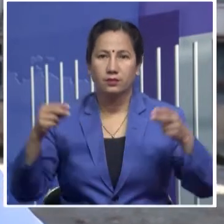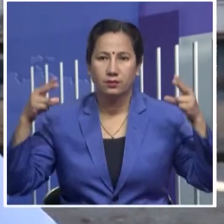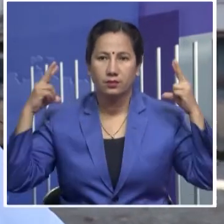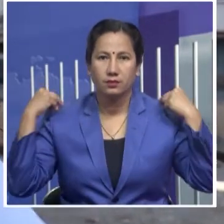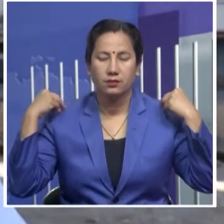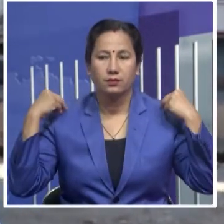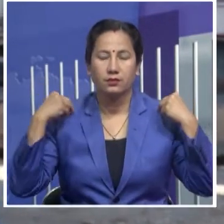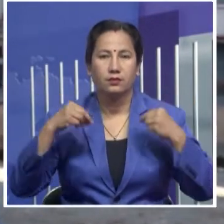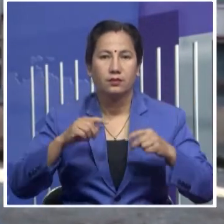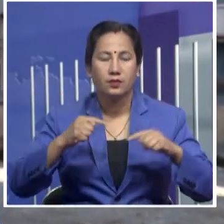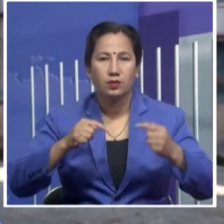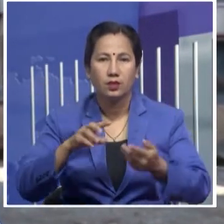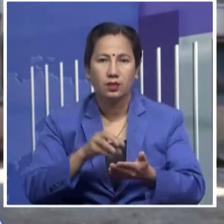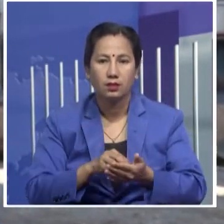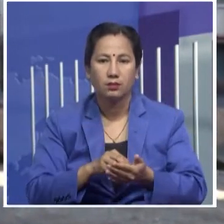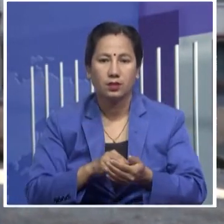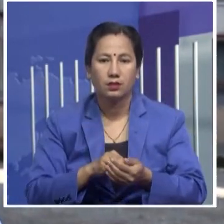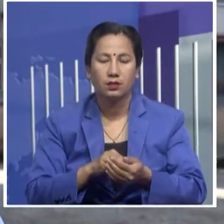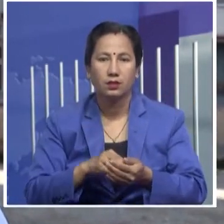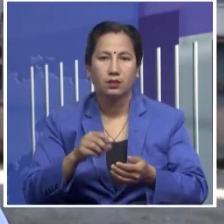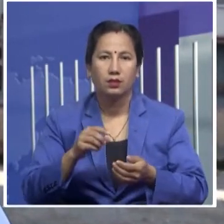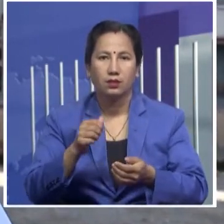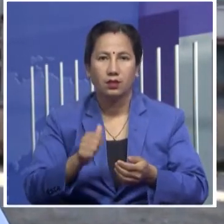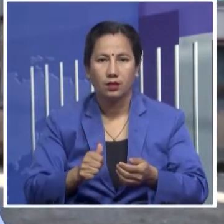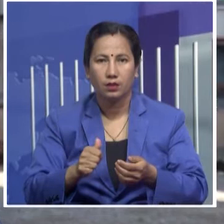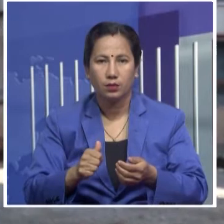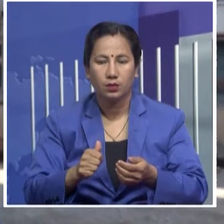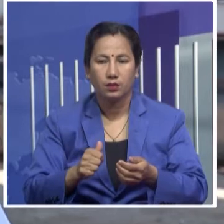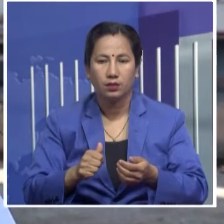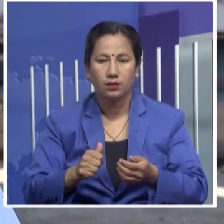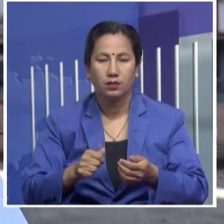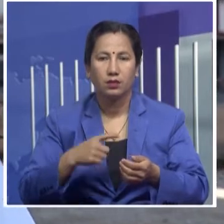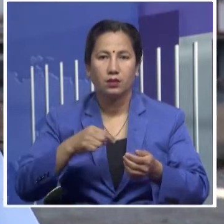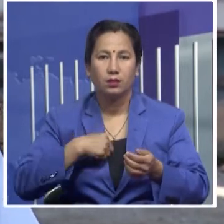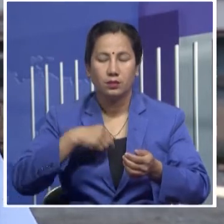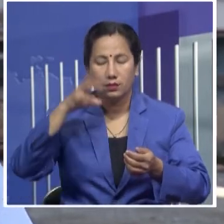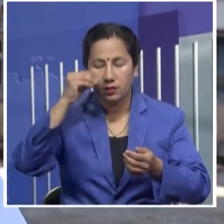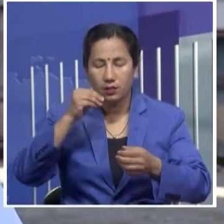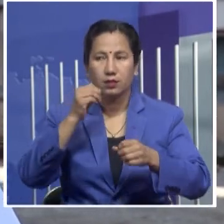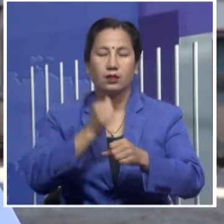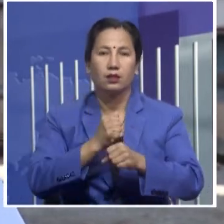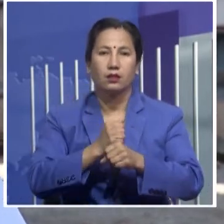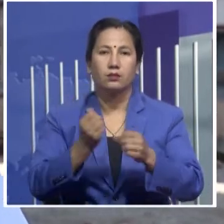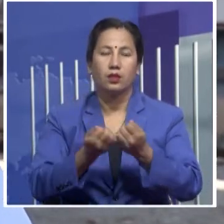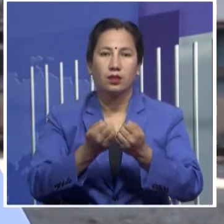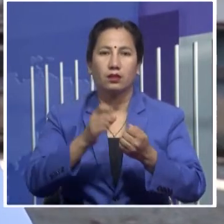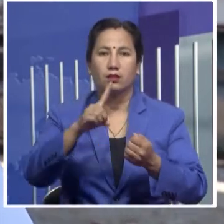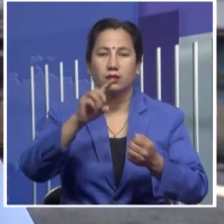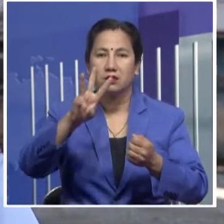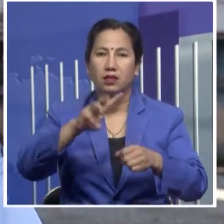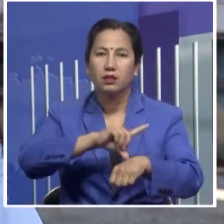हेरेकै जति नै छ भनौँ होइन, देशभर नै छ भनौँ। अब जसरी हामीले नाइट गरेर आउँछौँ त्यसले 12 घन्टा लगभग 13 घन्टै हुन्छ भनौँ भने